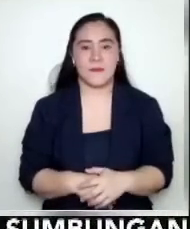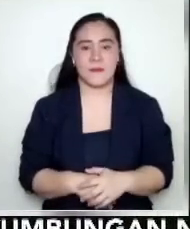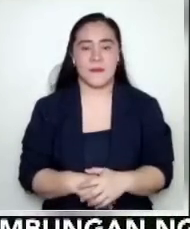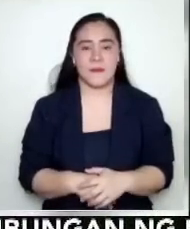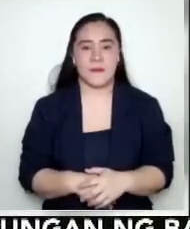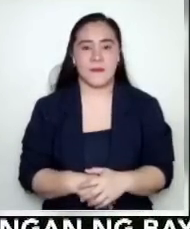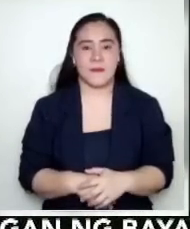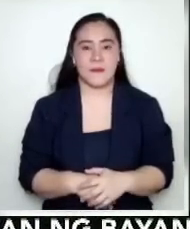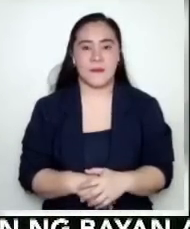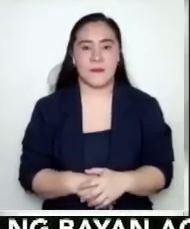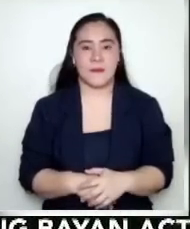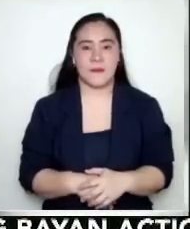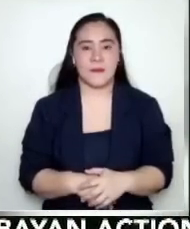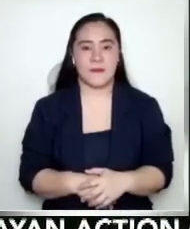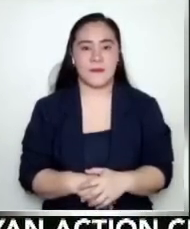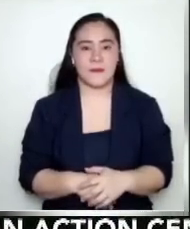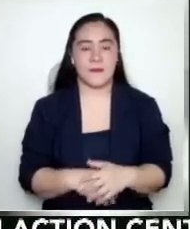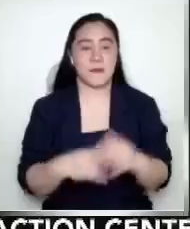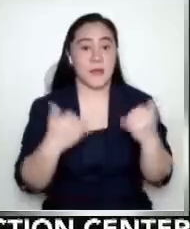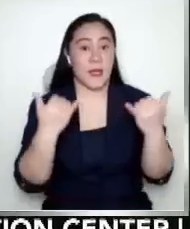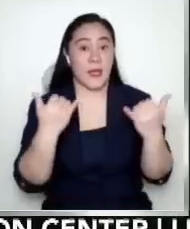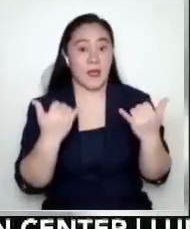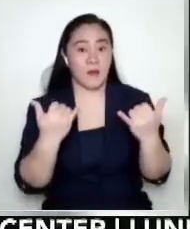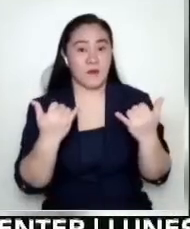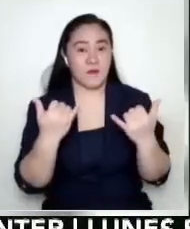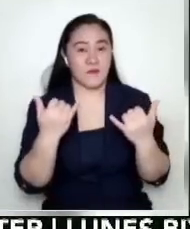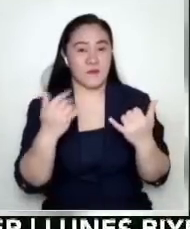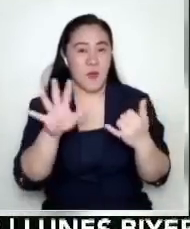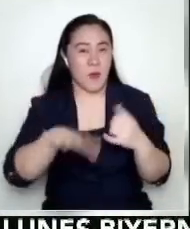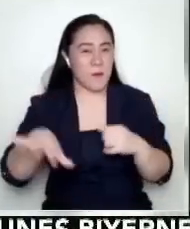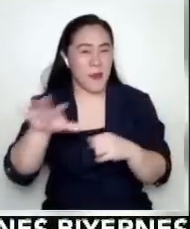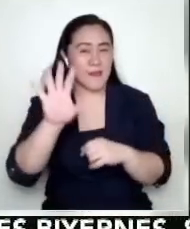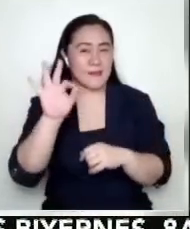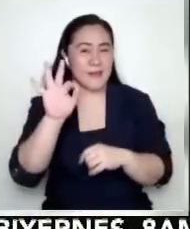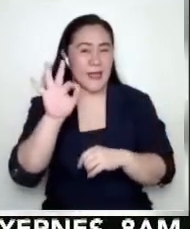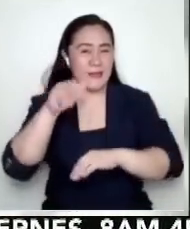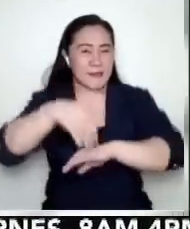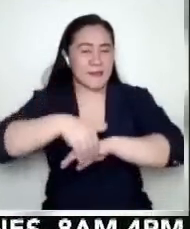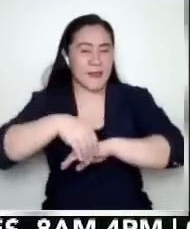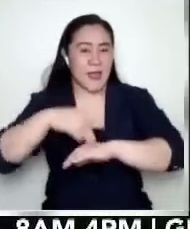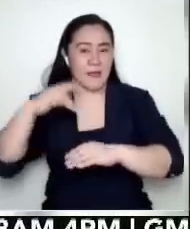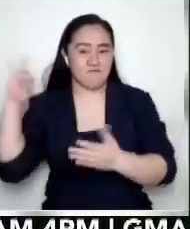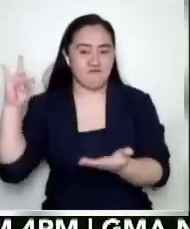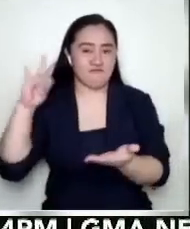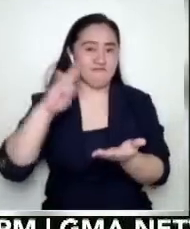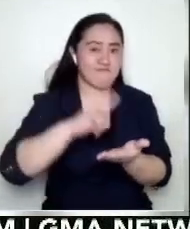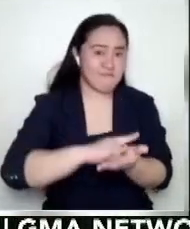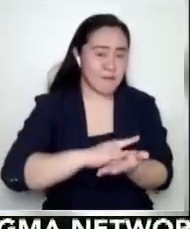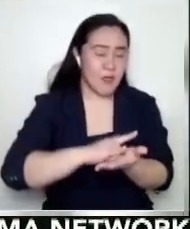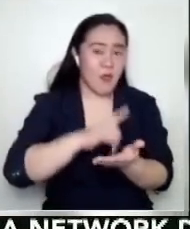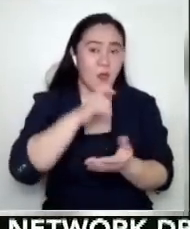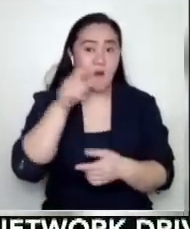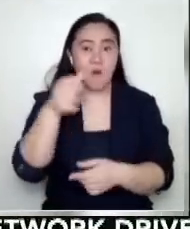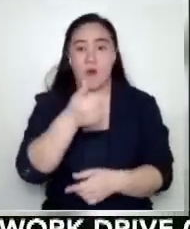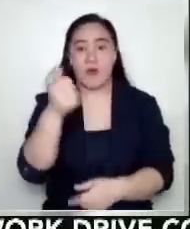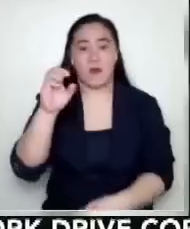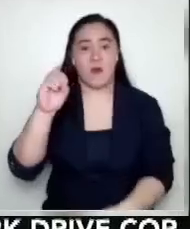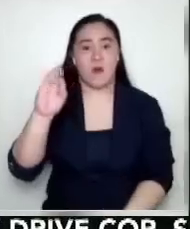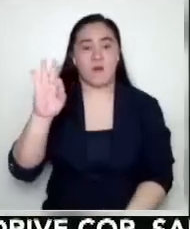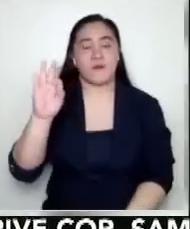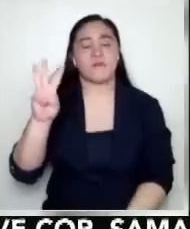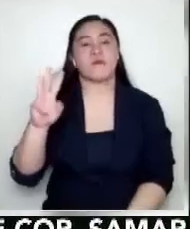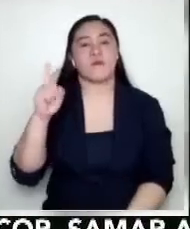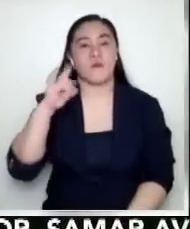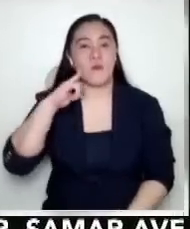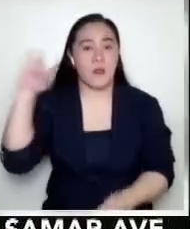Mel, alas 9:30 ngayong gabi, nakatakdang dumating ang eroplanong may dala ng labi ng ating kababayang OFW na si Julie Biranara na natagpo